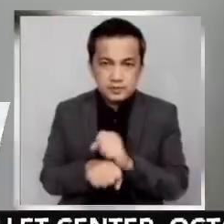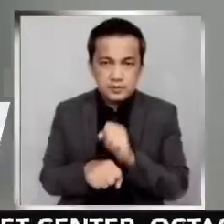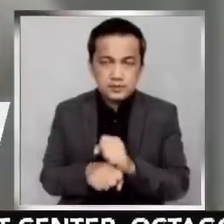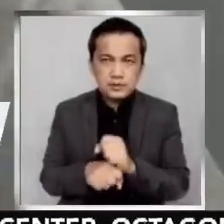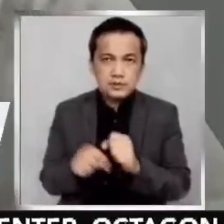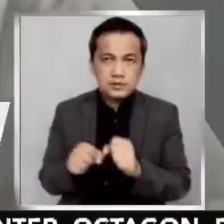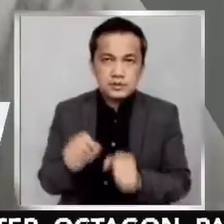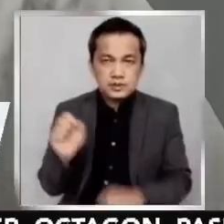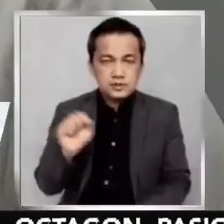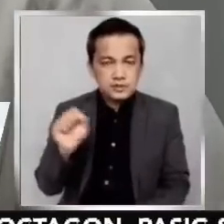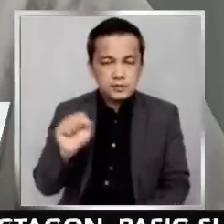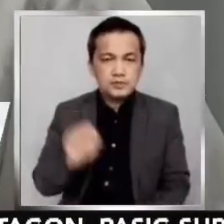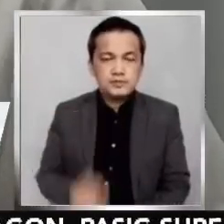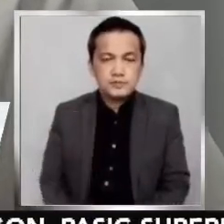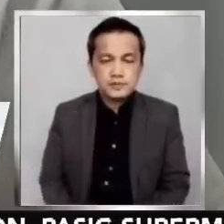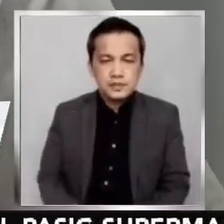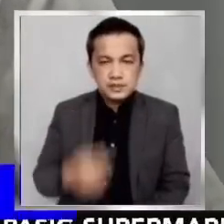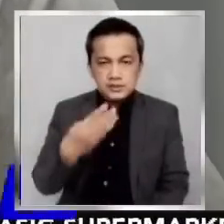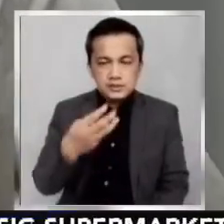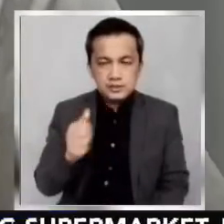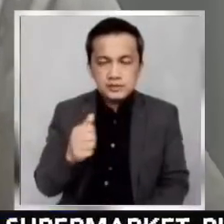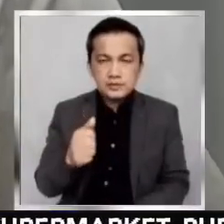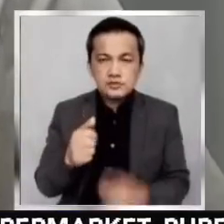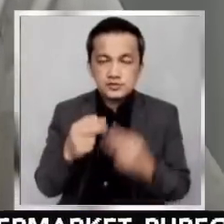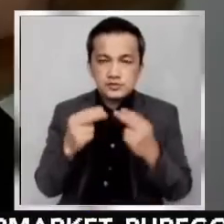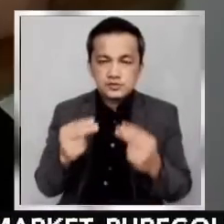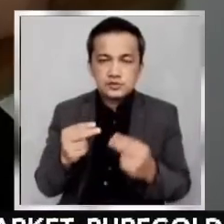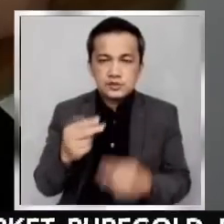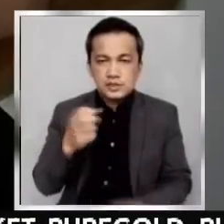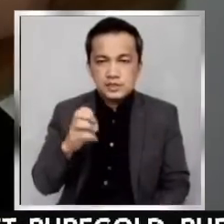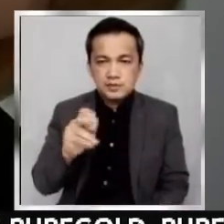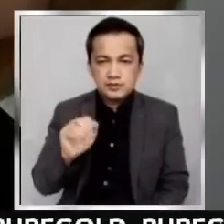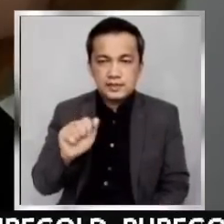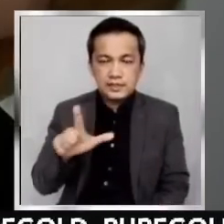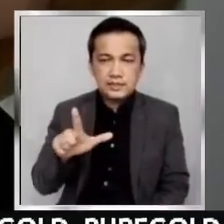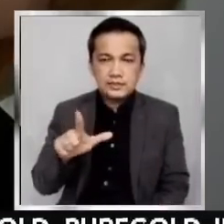Para sa GMA Integrated News, Emil Sumangil, Lakatutok, 24 Horas.